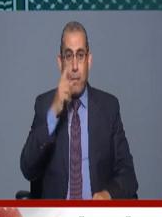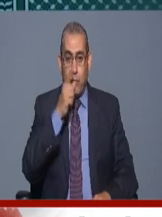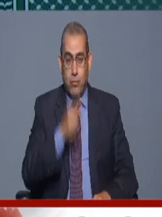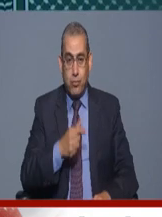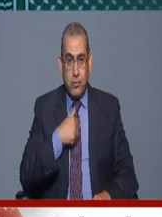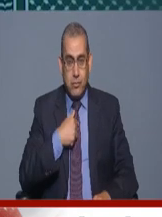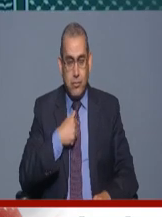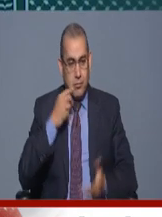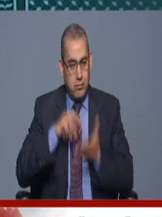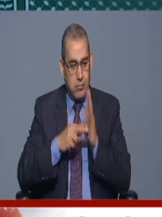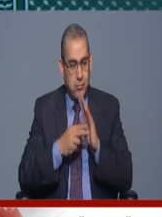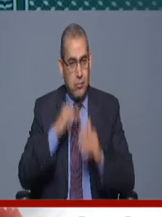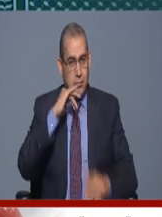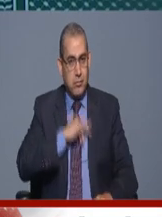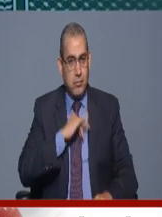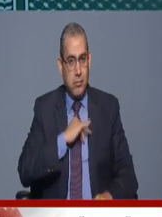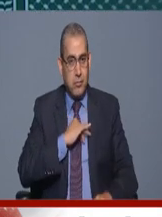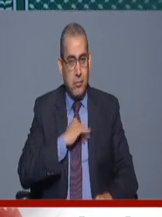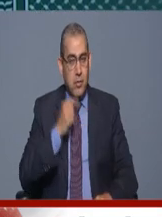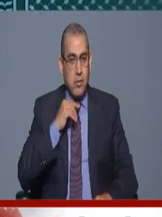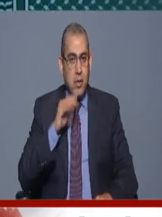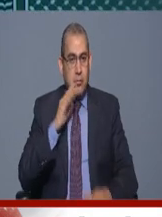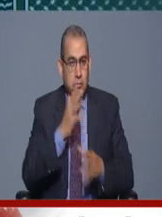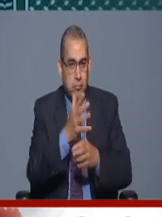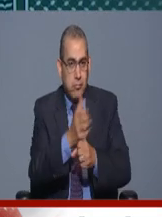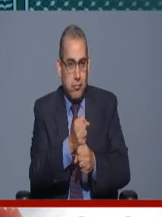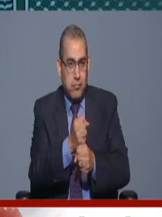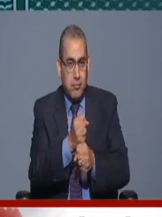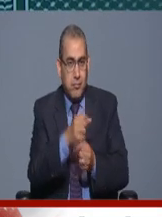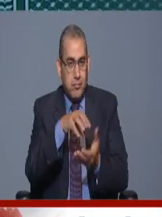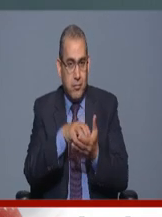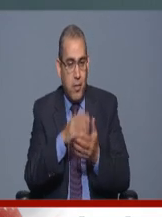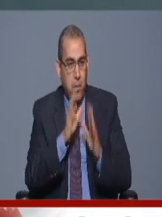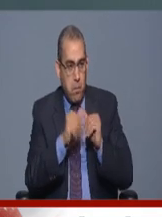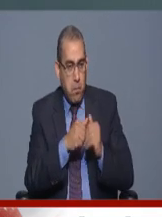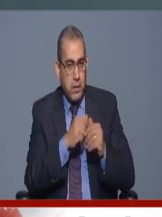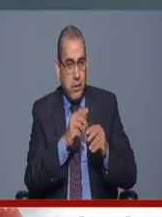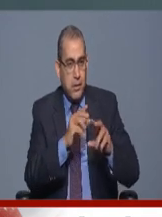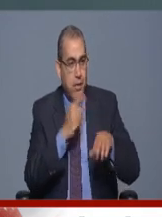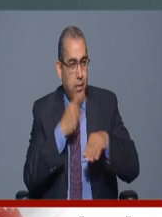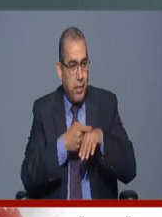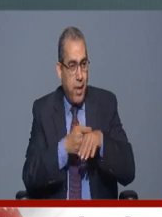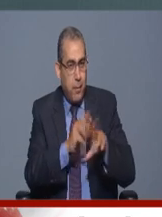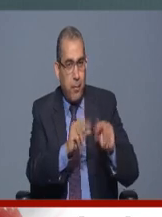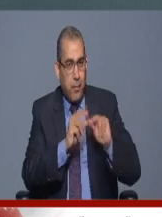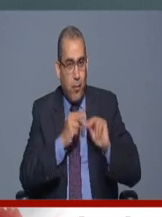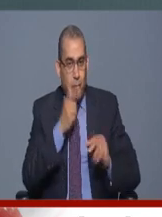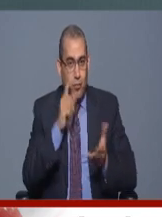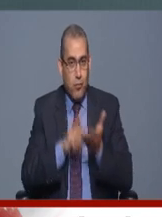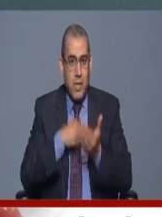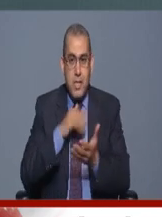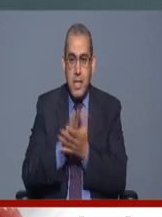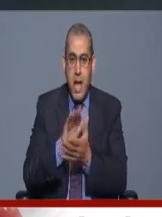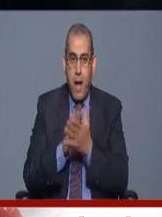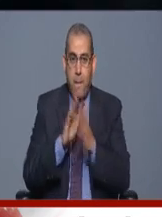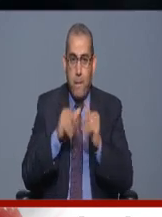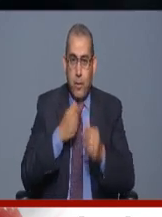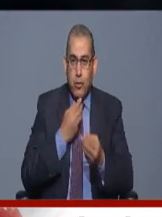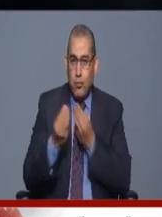لقب. أنا تعلقت وصرت مرتبط بالعادات المصرية، حتى صار عندي أصحاب مصريين من قبل ما أجي